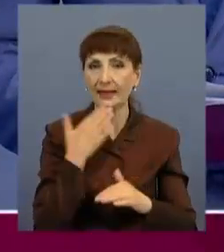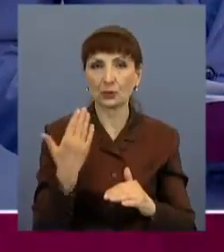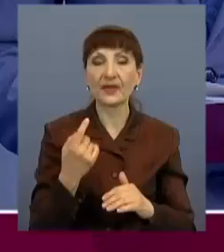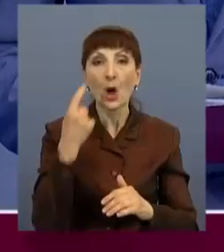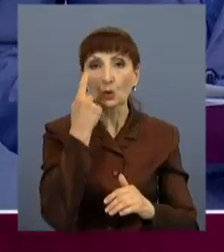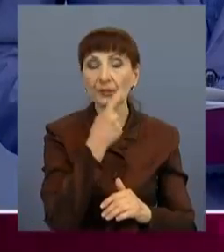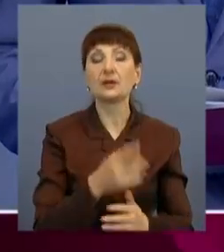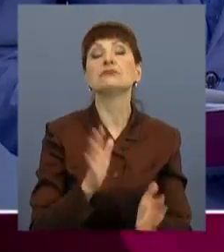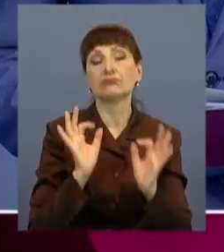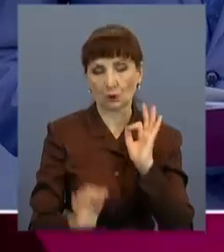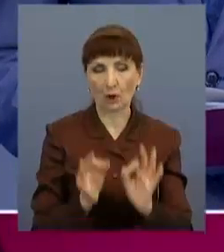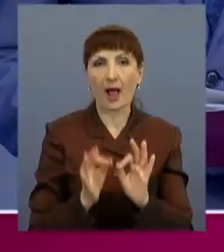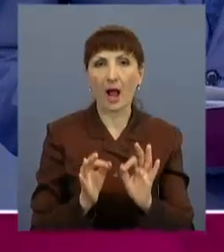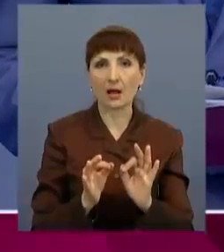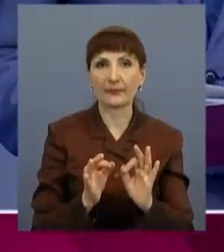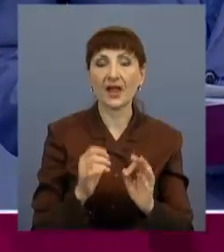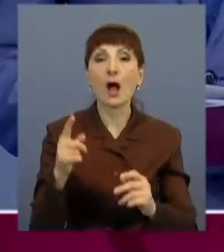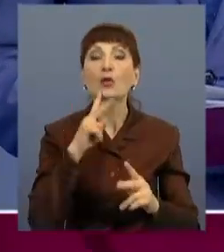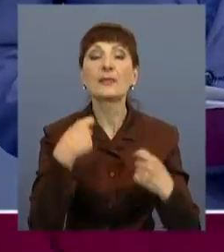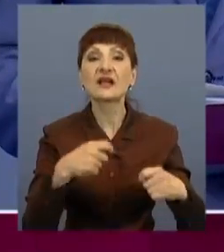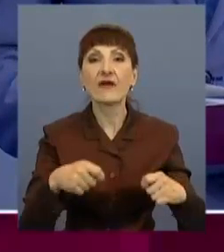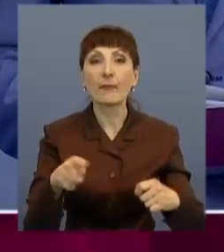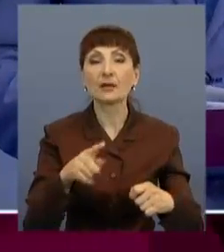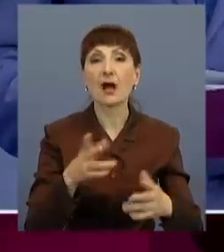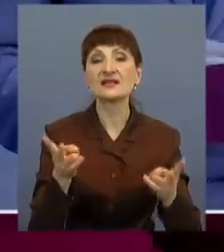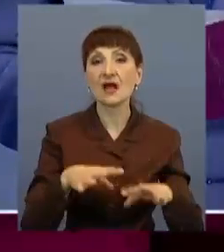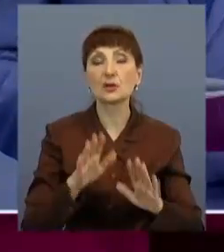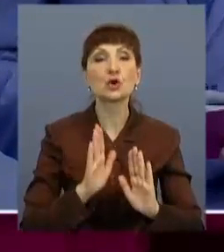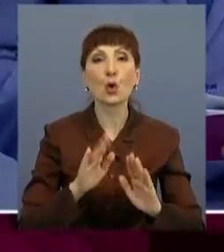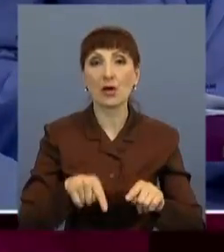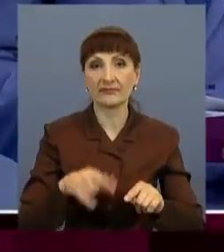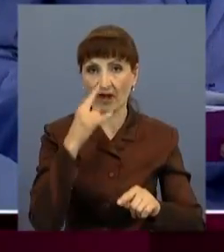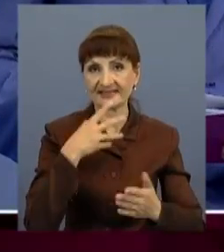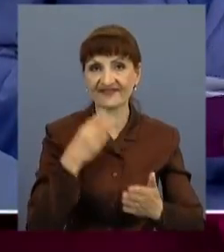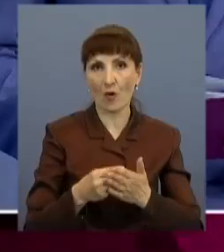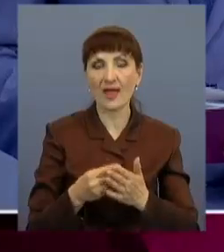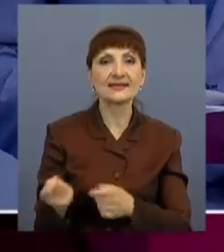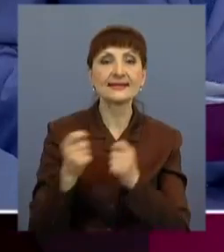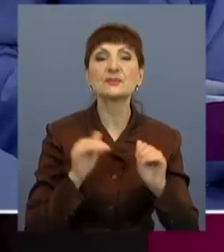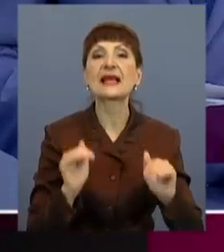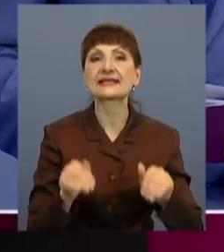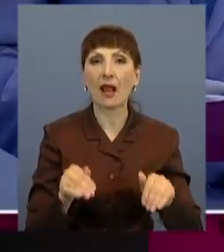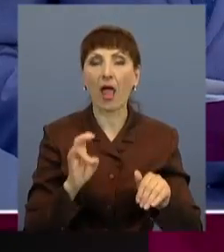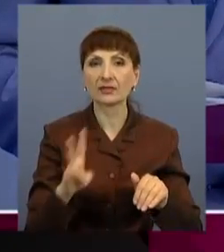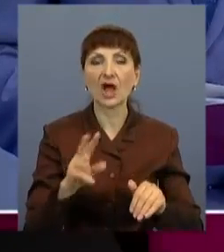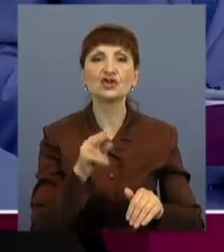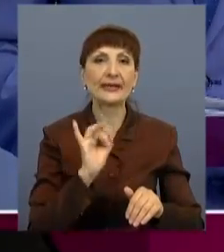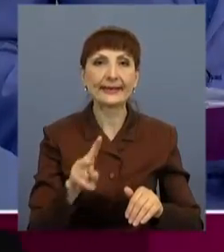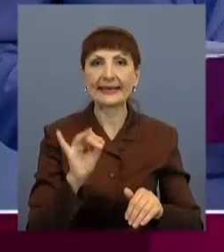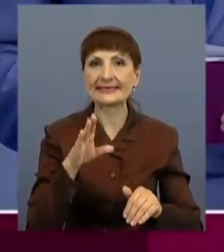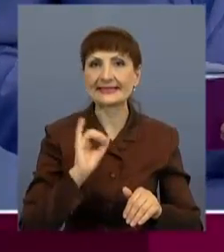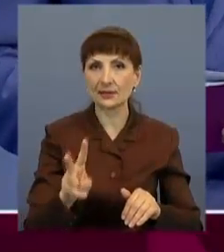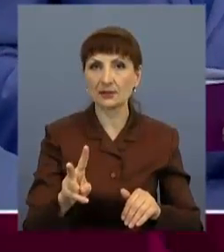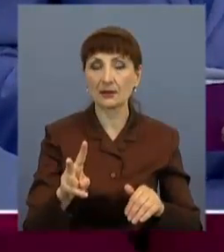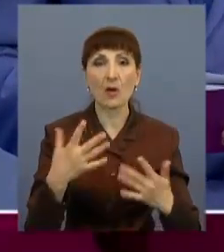Клубника прошла проверку. Ягода, по словам продавцов, на рынке осталась только местная. Ее завозят из Каскелена, Чилика и Исыка.